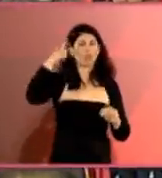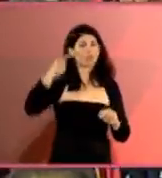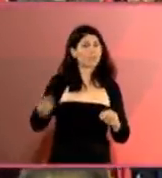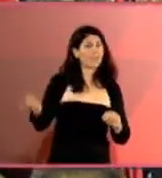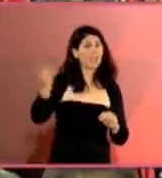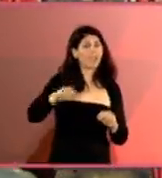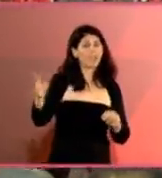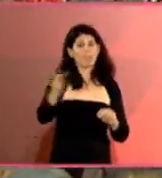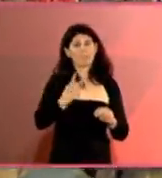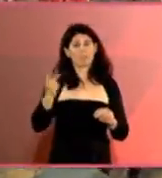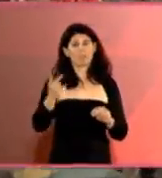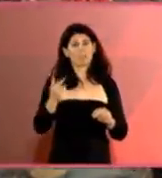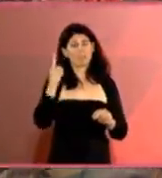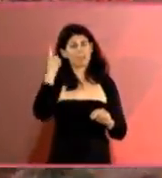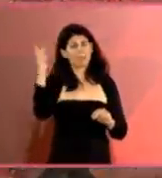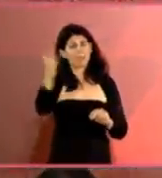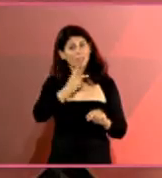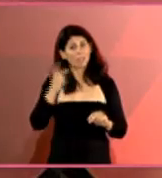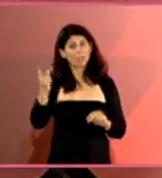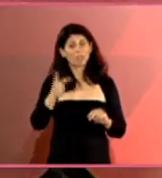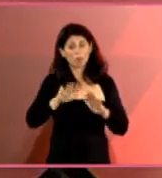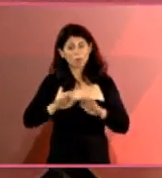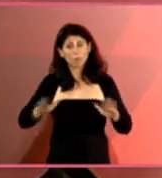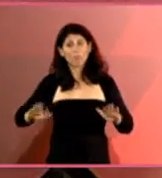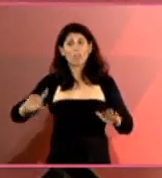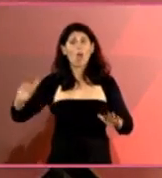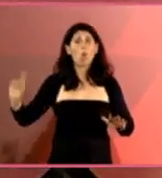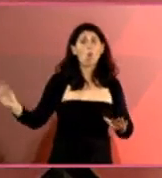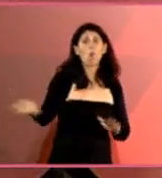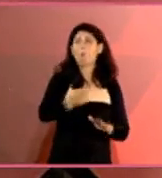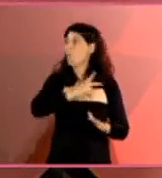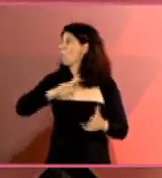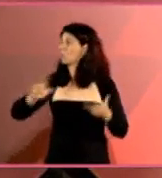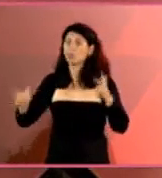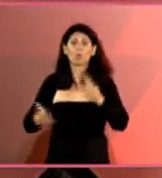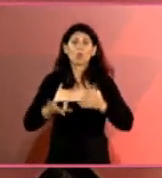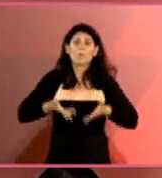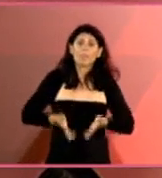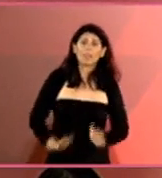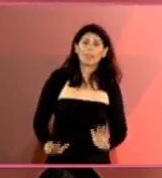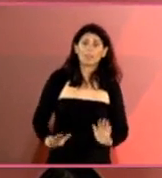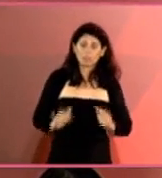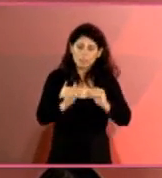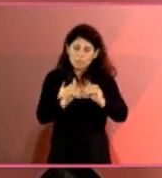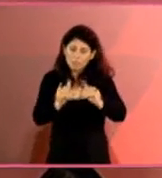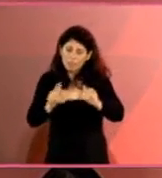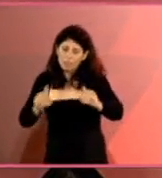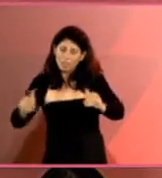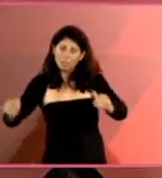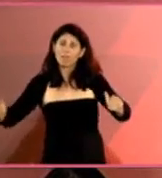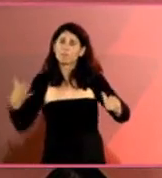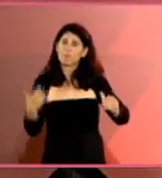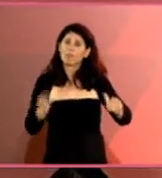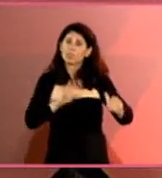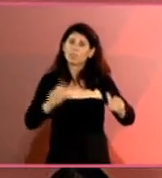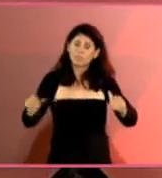κοινωνία. Για μία κοινωνία όπου τα παιδιά όλου του κόσμου θα γεννιούνται στην ίδια γραμμή, θα έχουν την